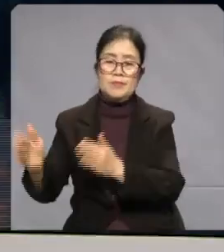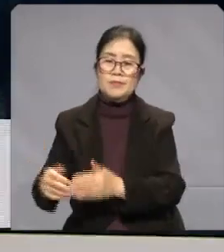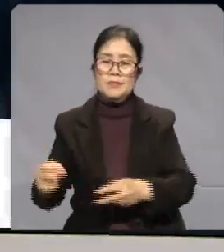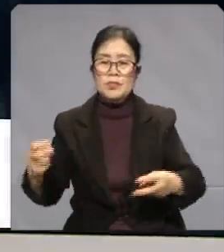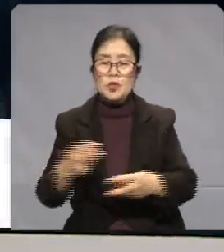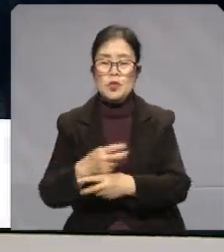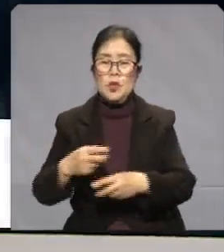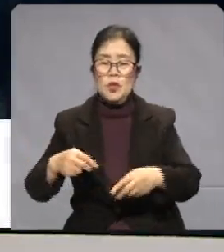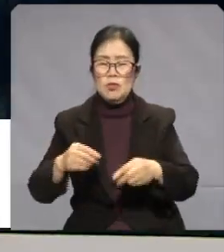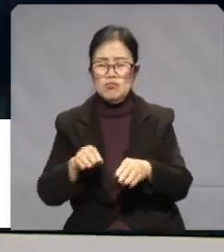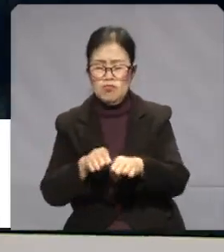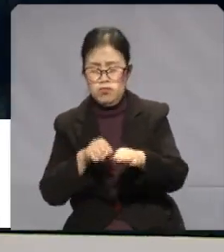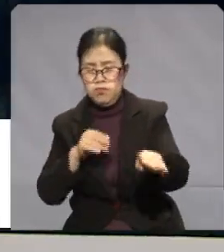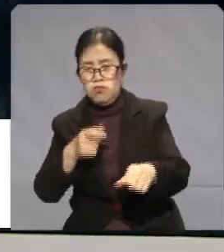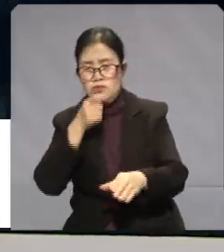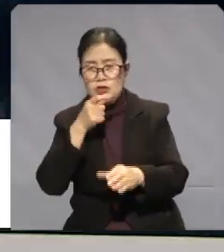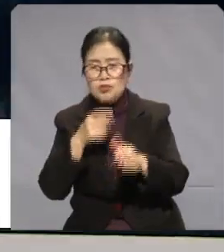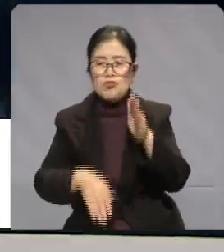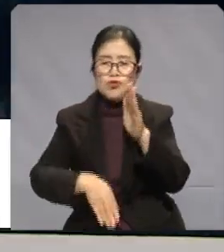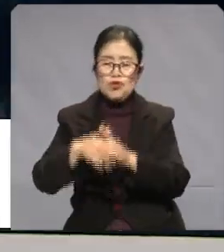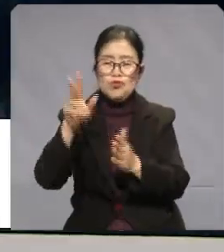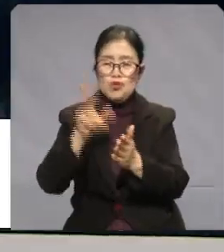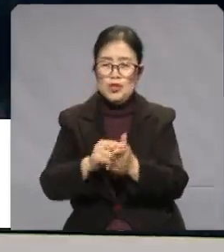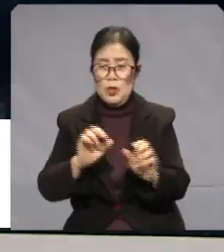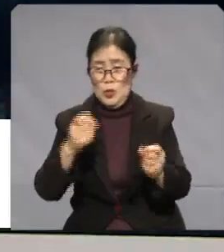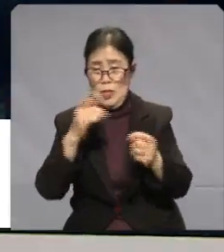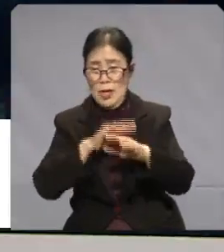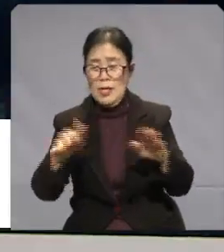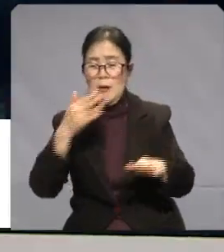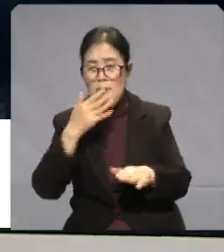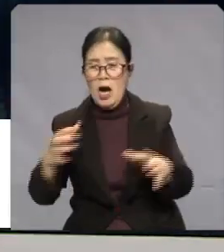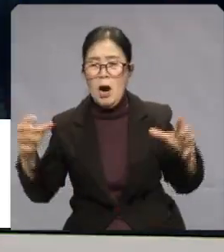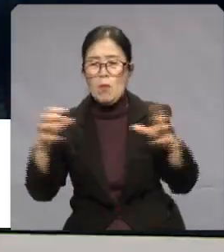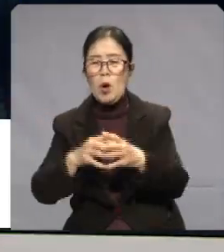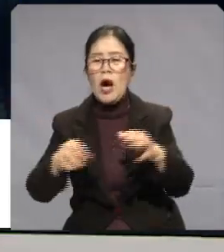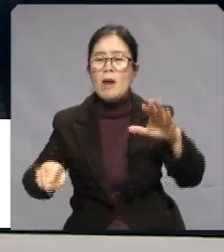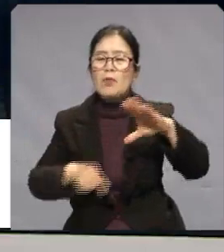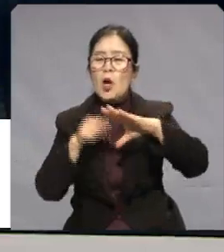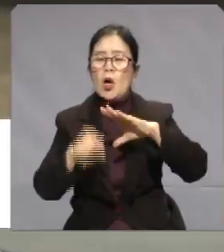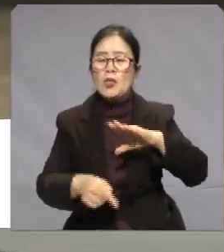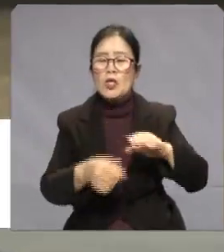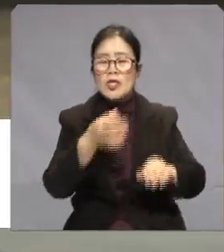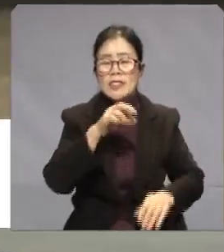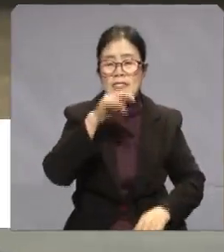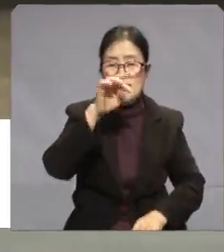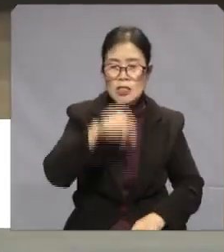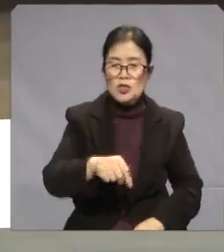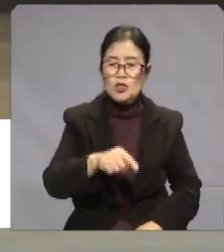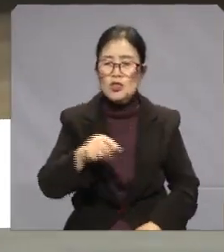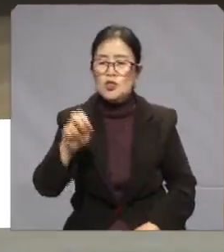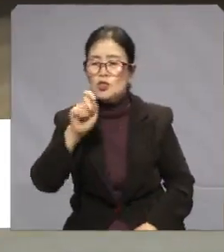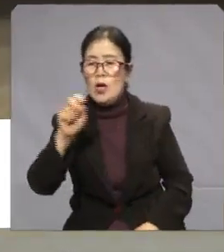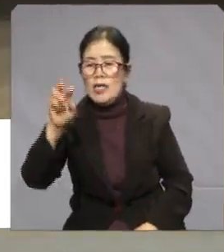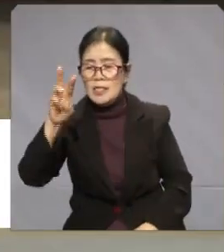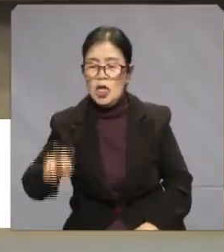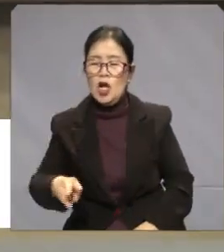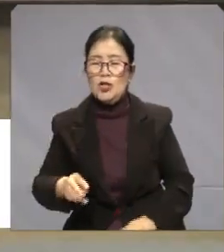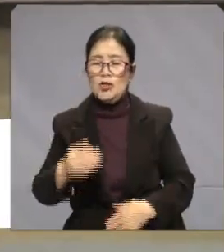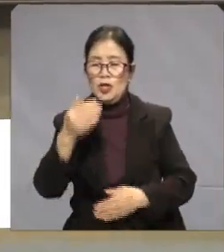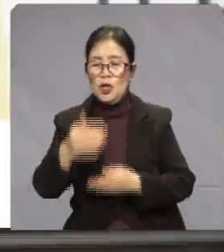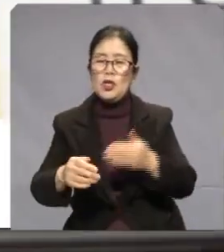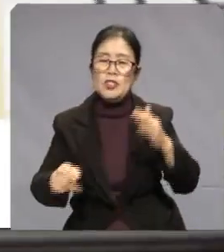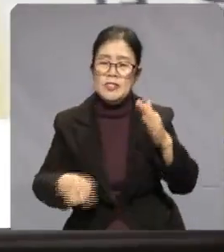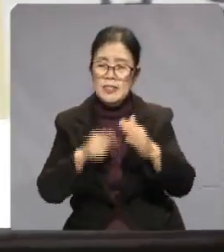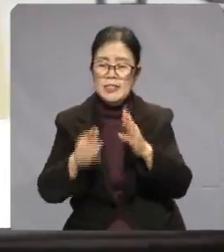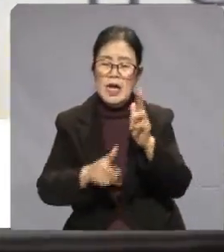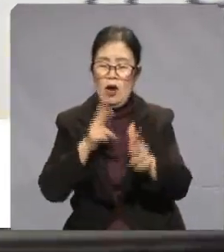교통 정체와 침수 문제를 동시에 해결할 수 있는 국내 최초 복합 터널인 이수 과천 터널 사업이 본격화됐습니다